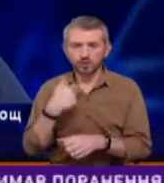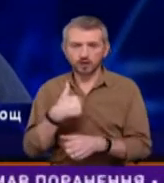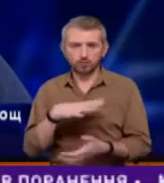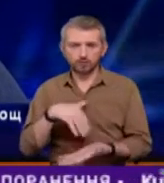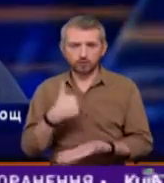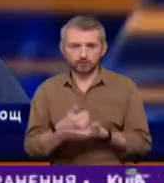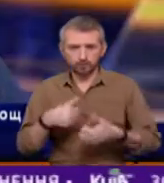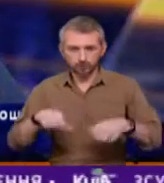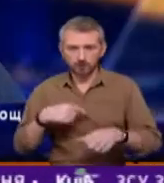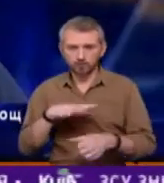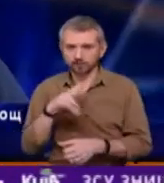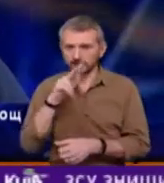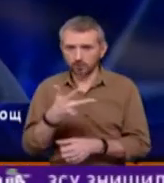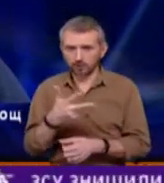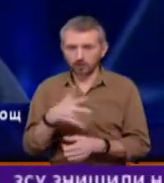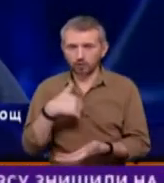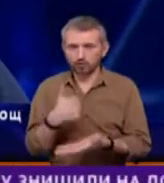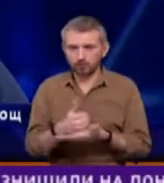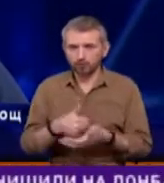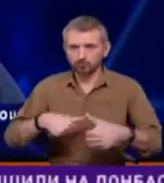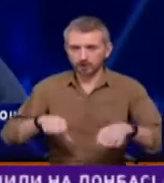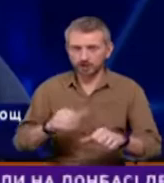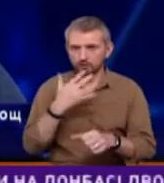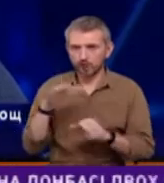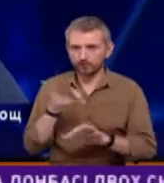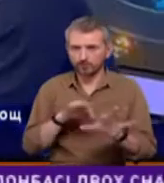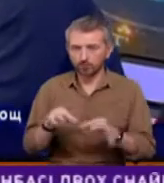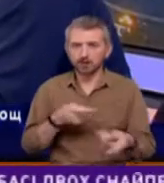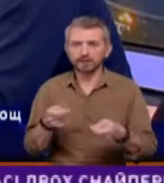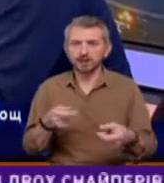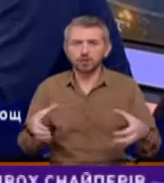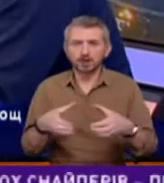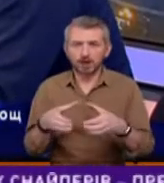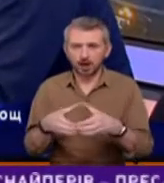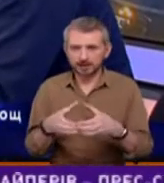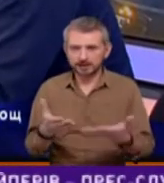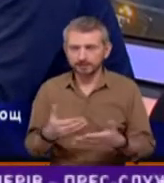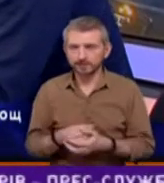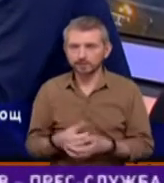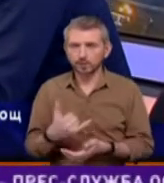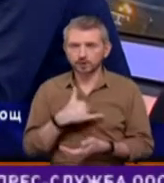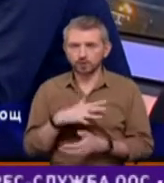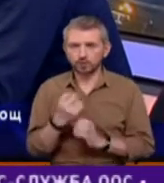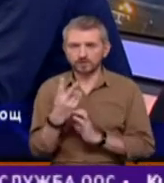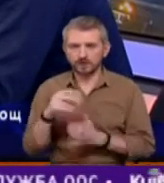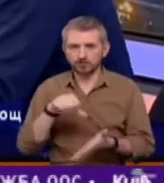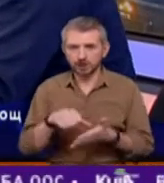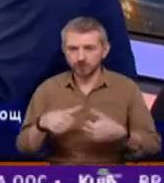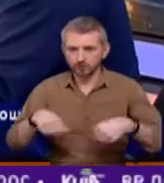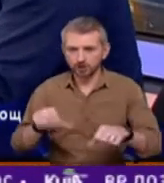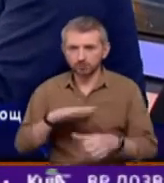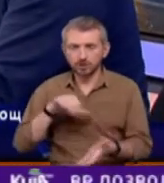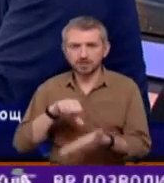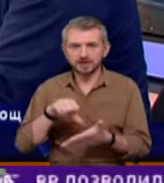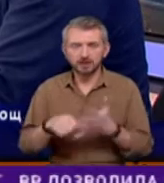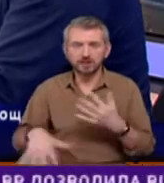був 3 роки головою журі національного відбору і керівником делегації України в тих країнах, де ми їздили. У нас було 12 членів журі, де були